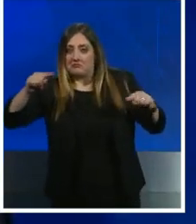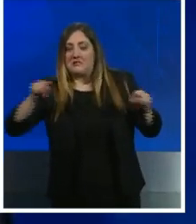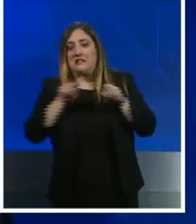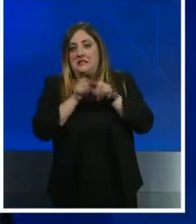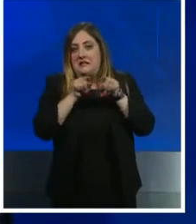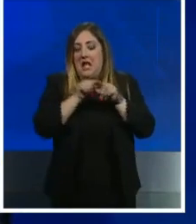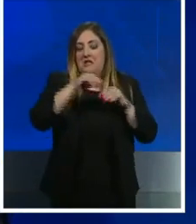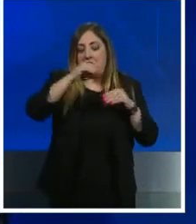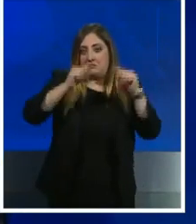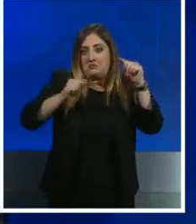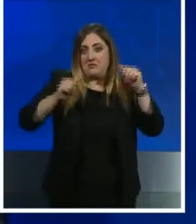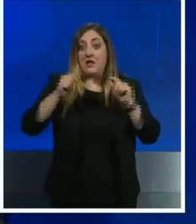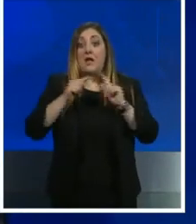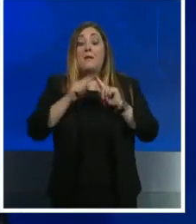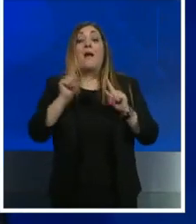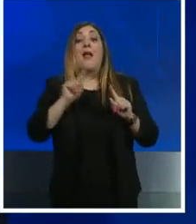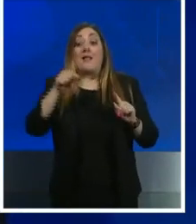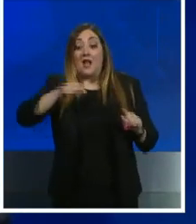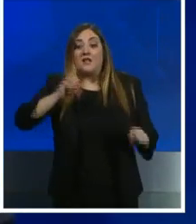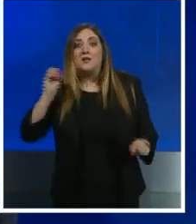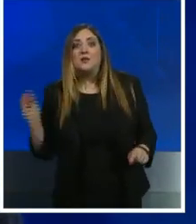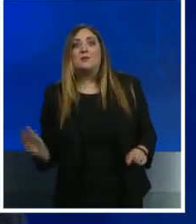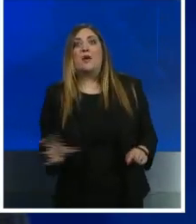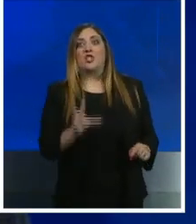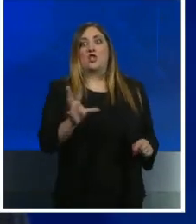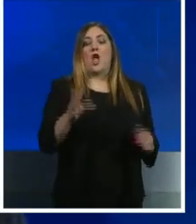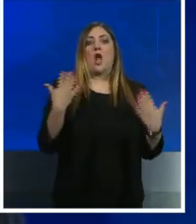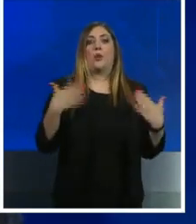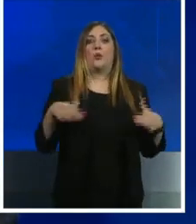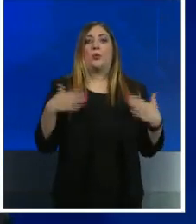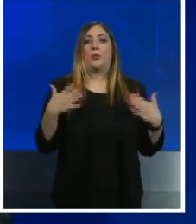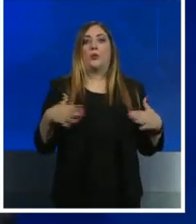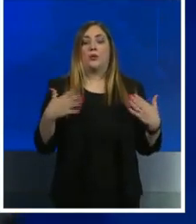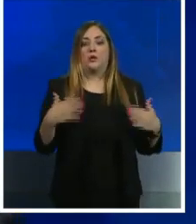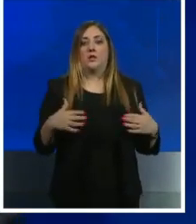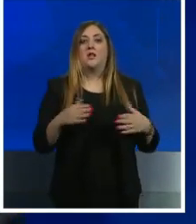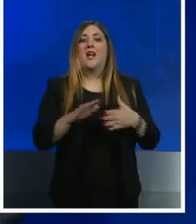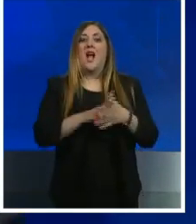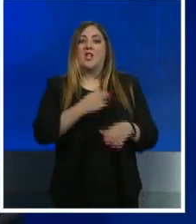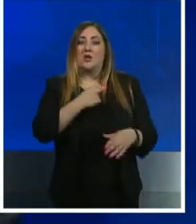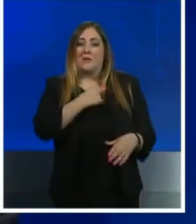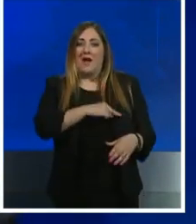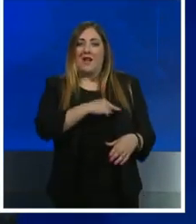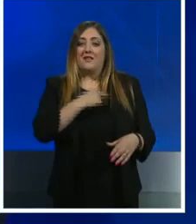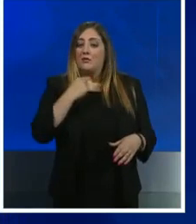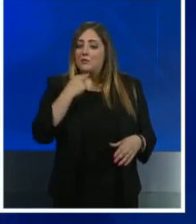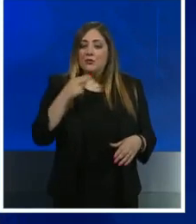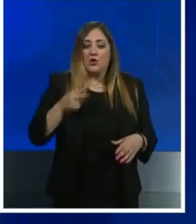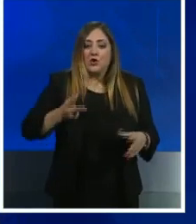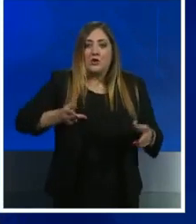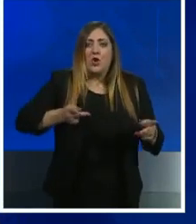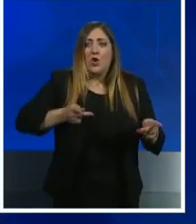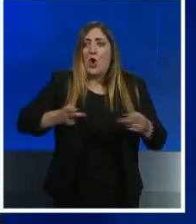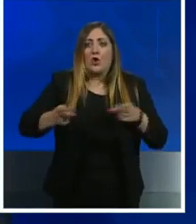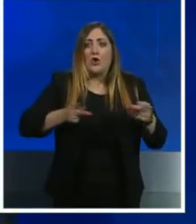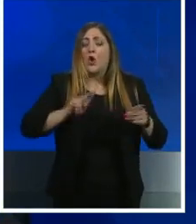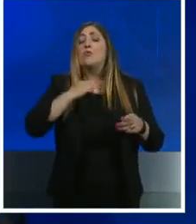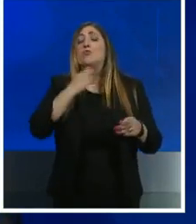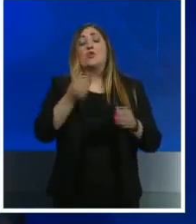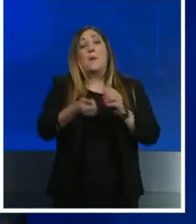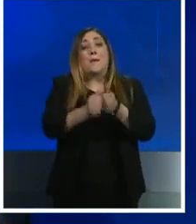xi ftit dejjem ikun hemm. Għaliex il-mod kif inorganizzat il-pajjiż mhuwiex organizzat biex ilaħħaq